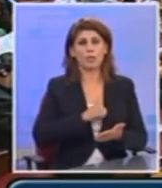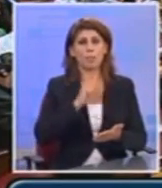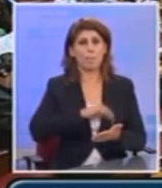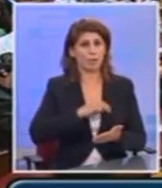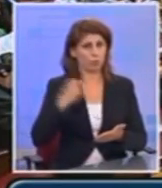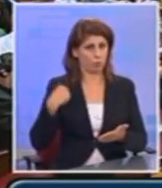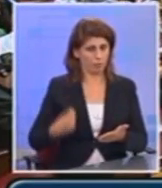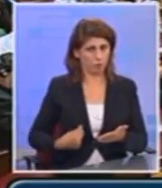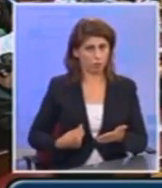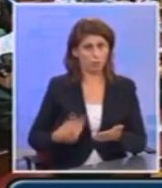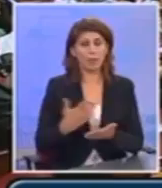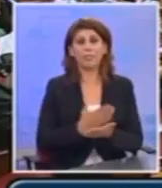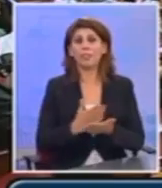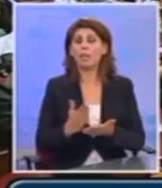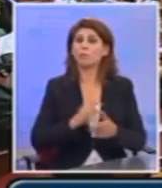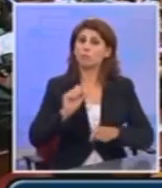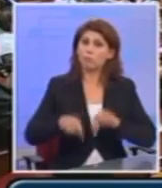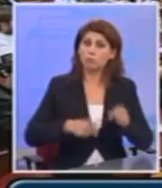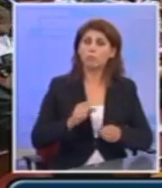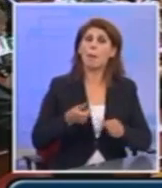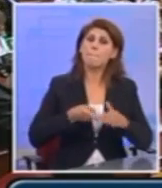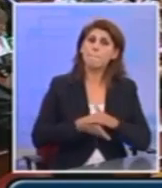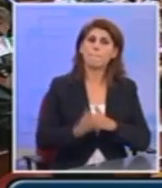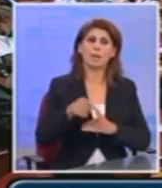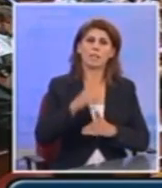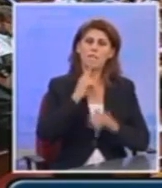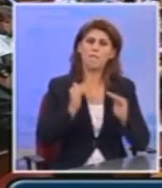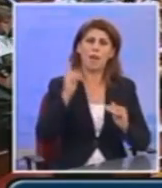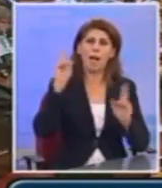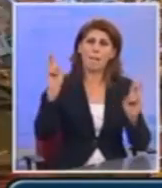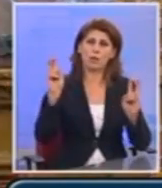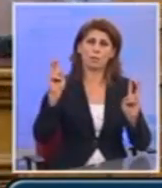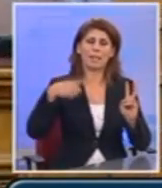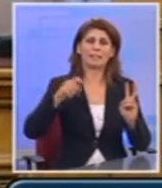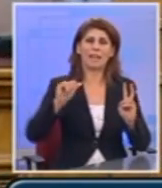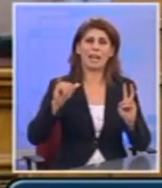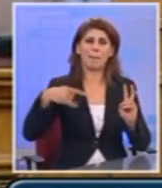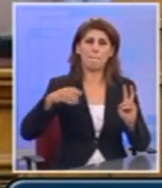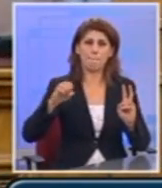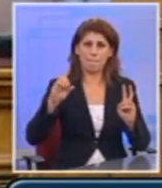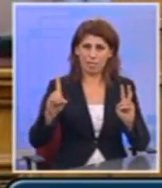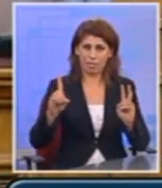δημοσίου διάκριση που επιχειρείται μέσω της ίδιας της επωνυμίας του ταιπεδ αποδείχθηκε